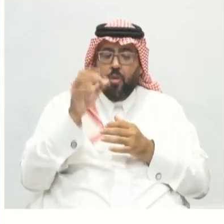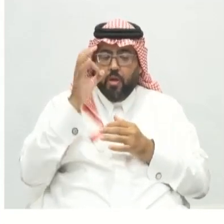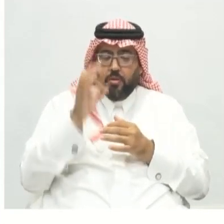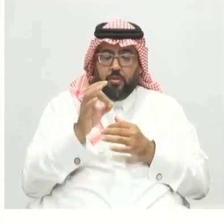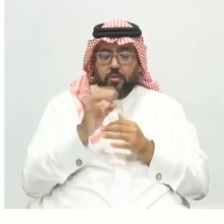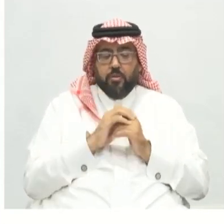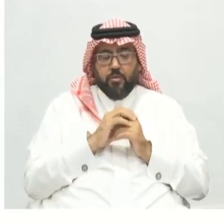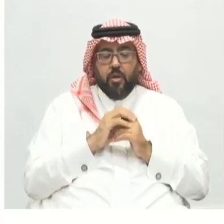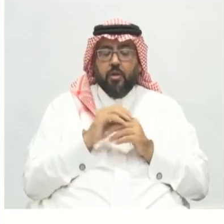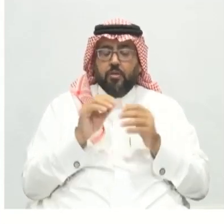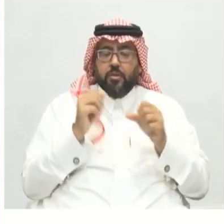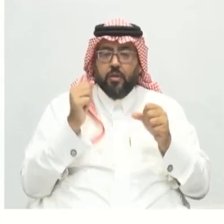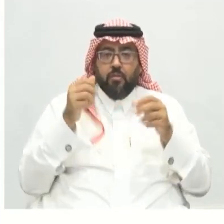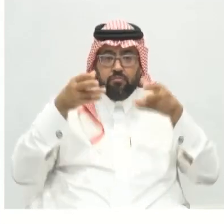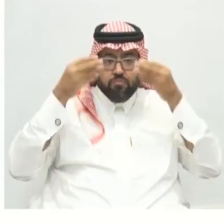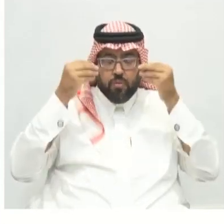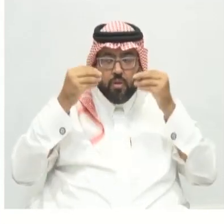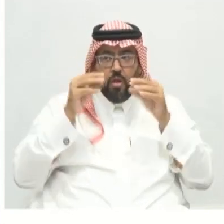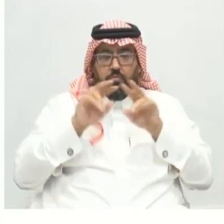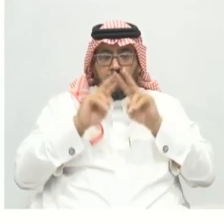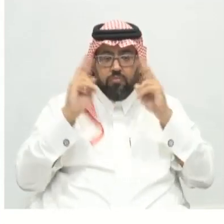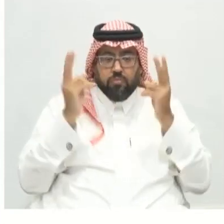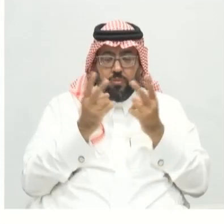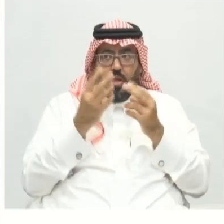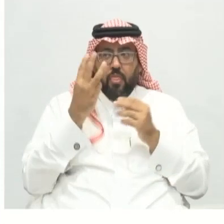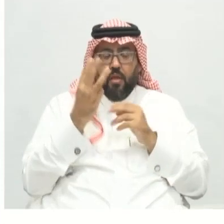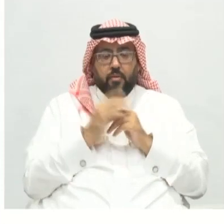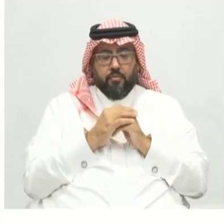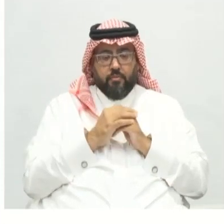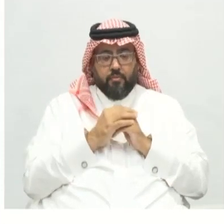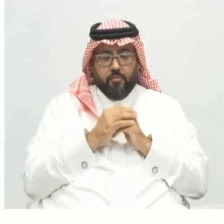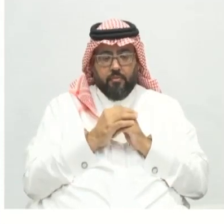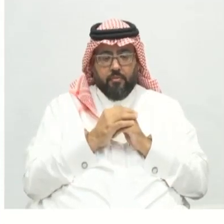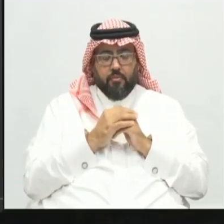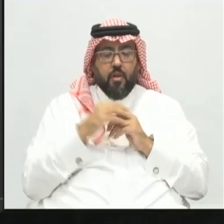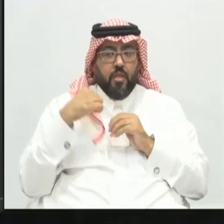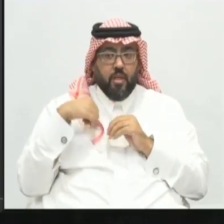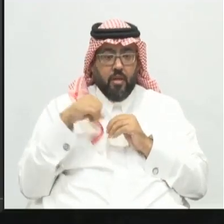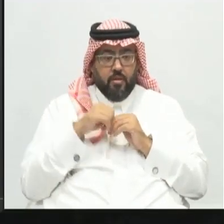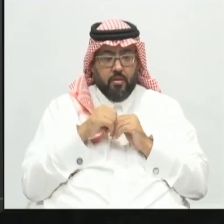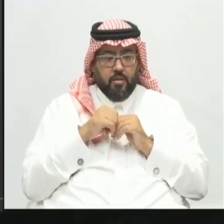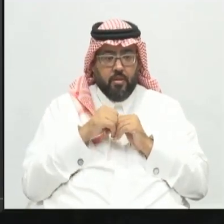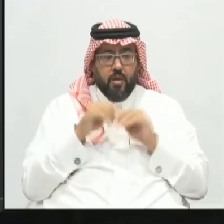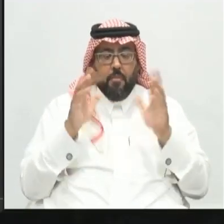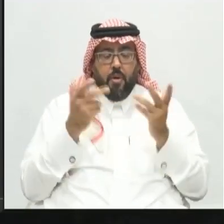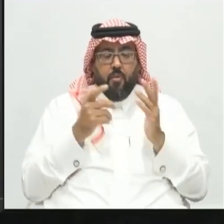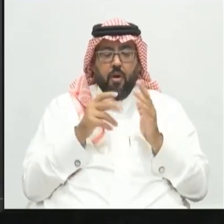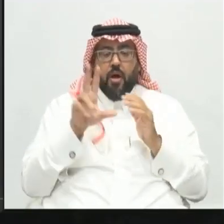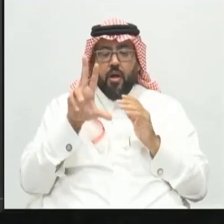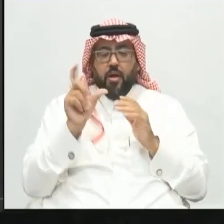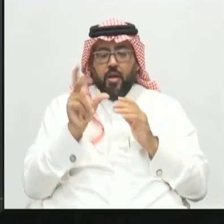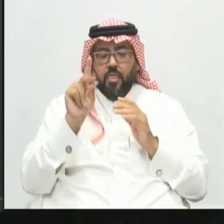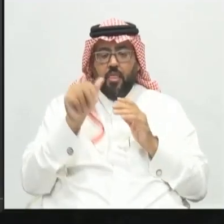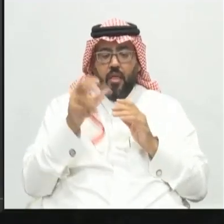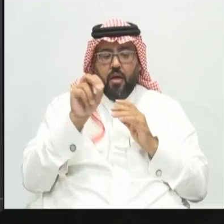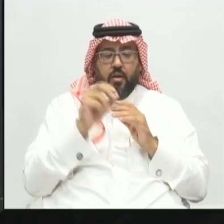يمكن ان تحدث في هذه العناصر الثلاثه اذا عزيزي الطالب ما هو النطاق